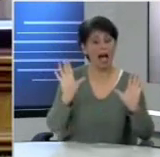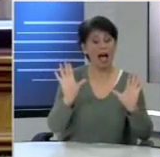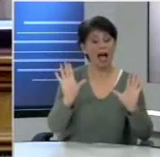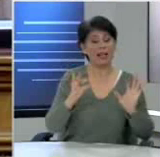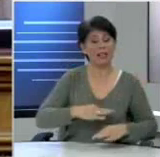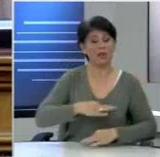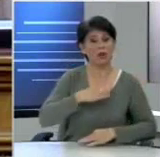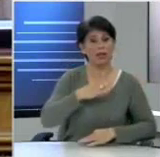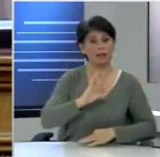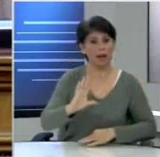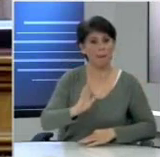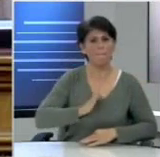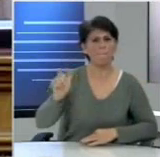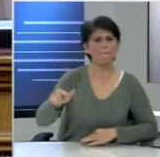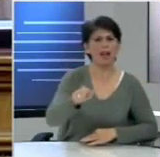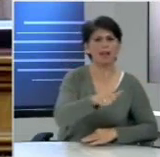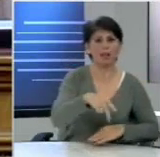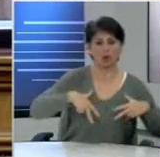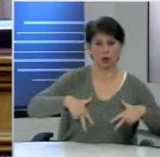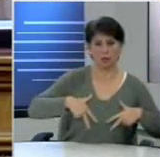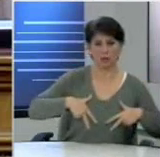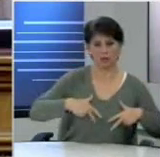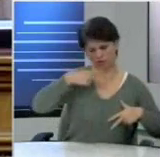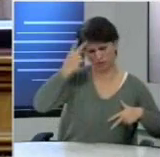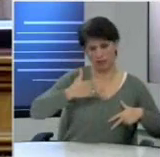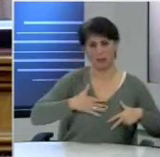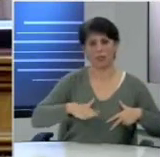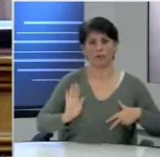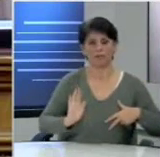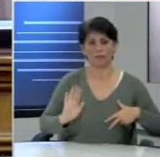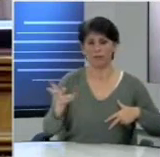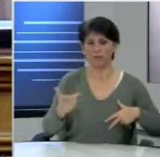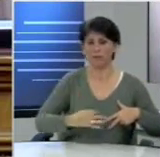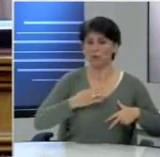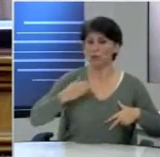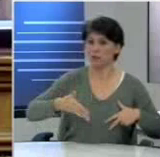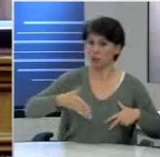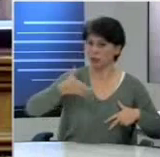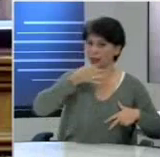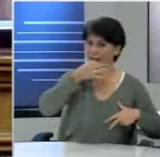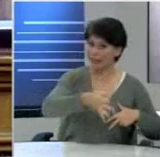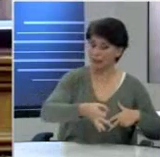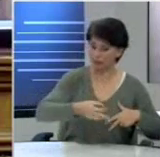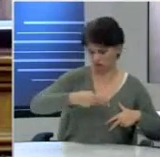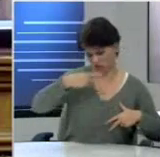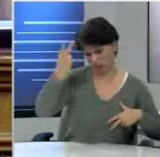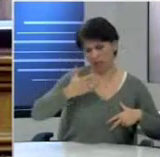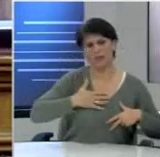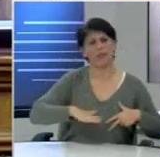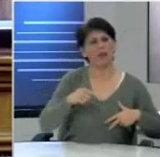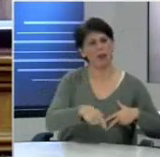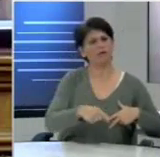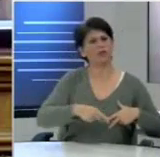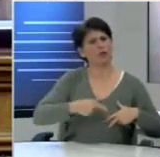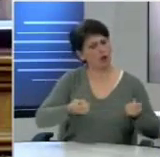πελατειακό κράτος. Και είναι έτσι θελικό, διότι ο κ. Μητσοτάκης μας λέει «έτσι θέλω, έτσι κάνω,